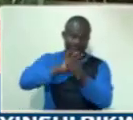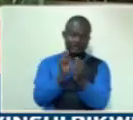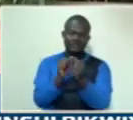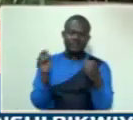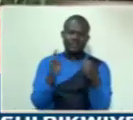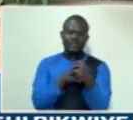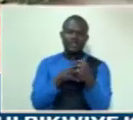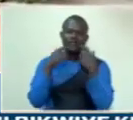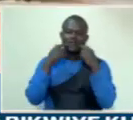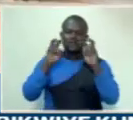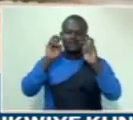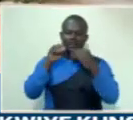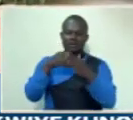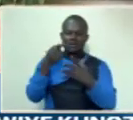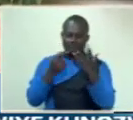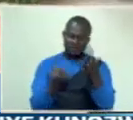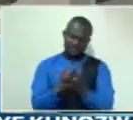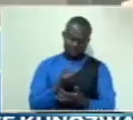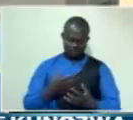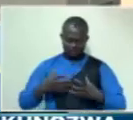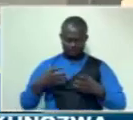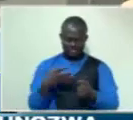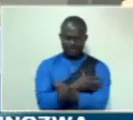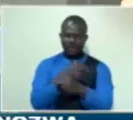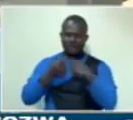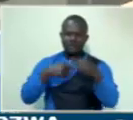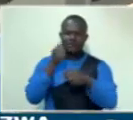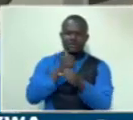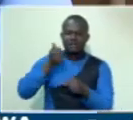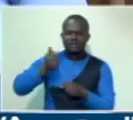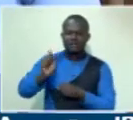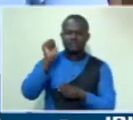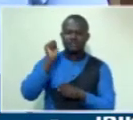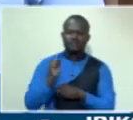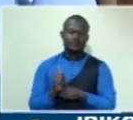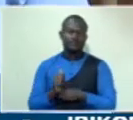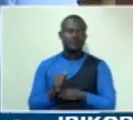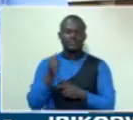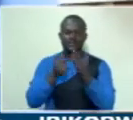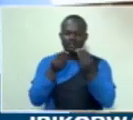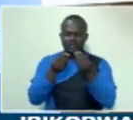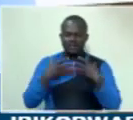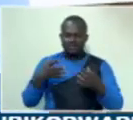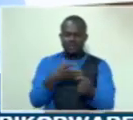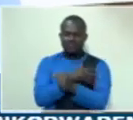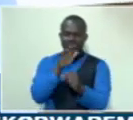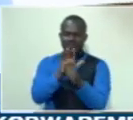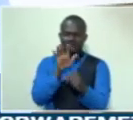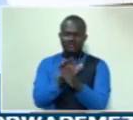COVID-19 bavuga ko ari kibatera imbaraga zo gukomeza akazi kabo ikintu kimpa imbaraga cyane